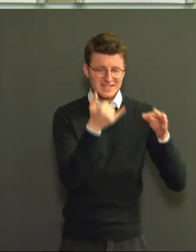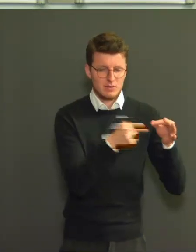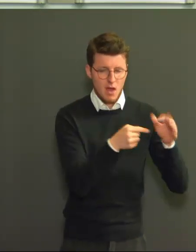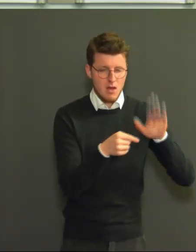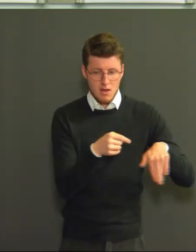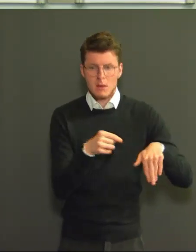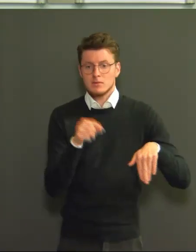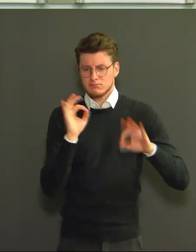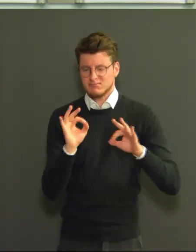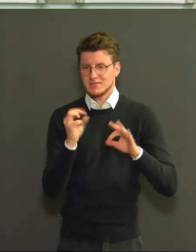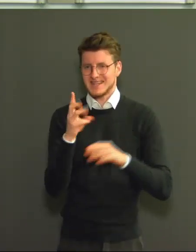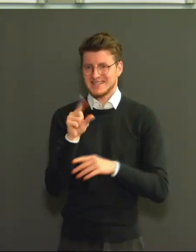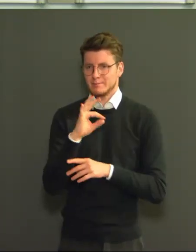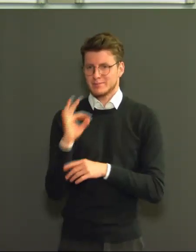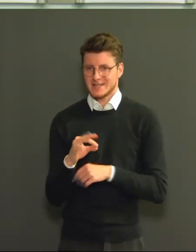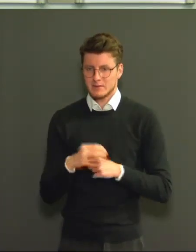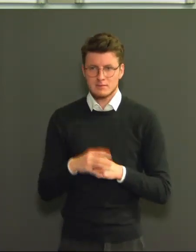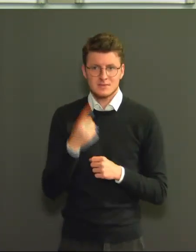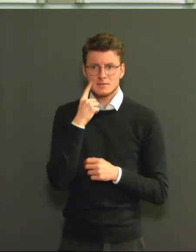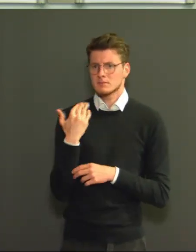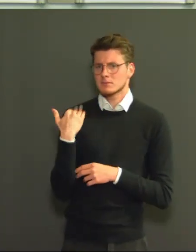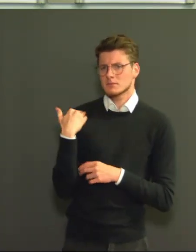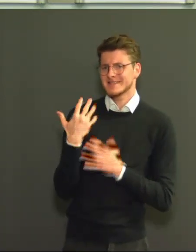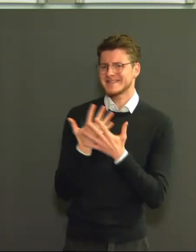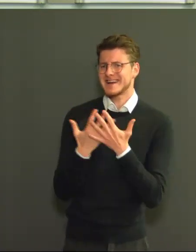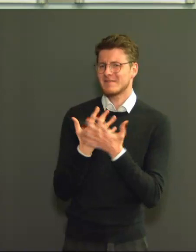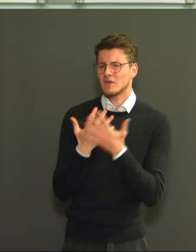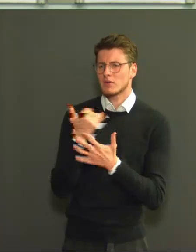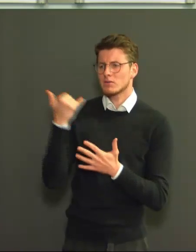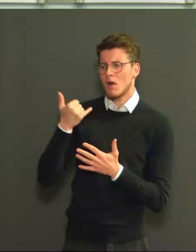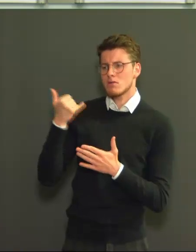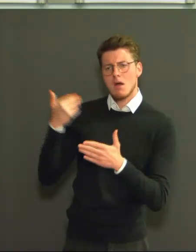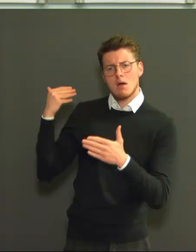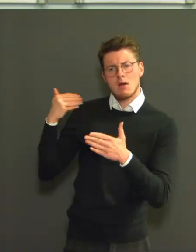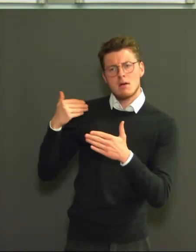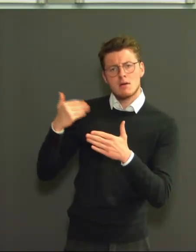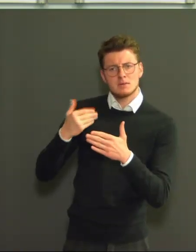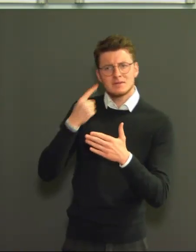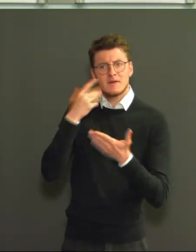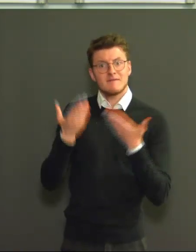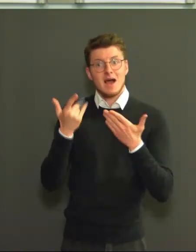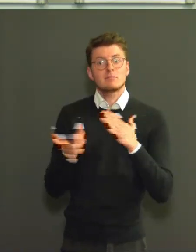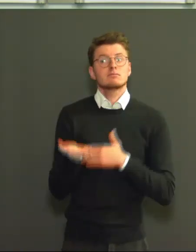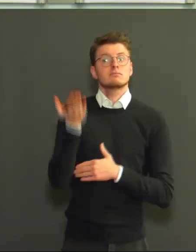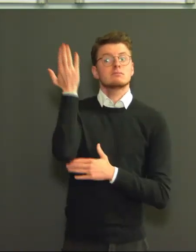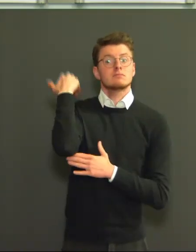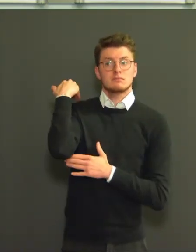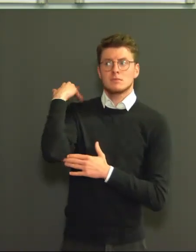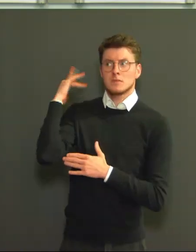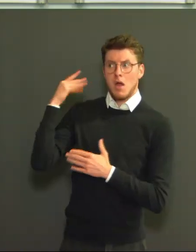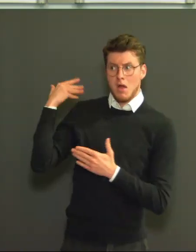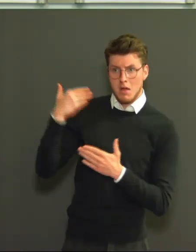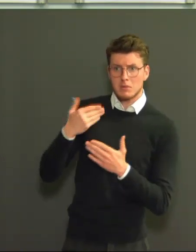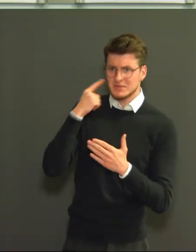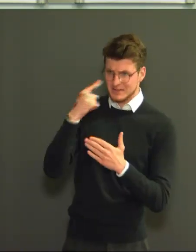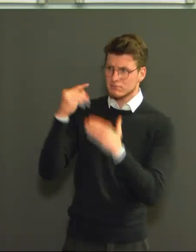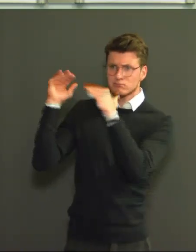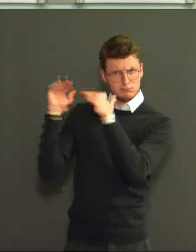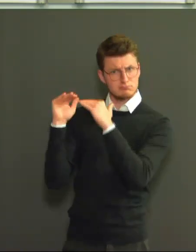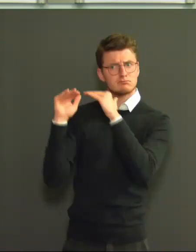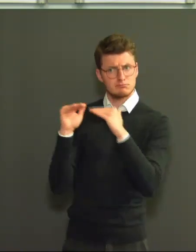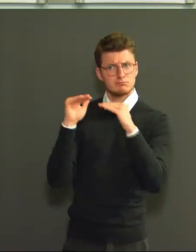Ook de meest recente dagcijfers liggen lager dan die van de week ervoor, wat aantoont dat we de dalende trend